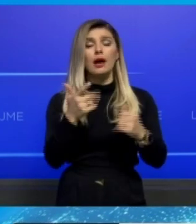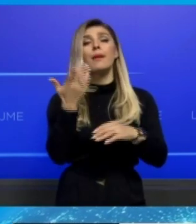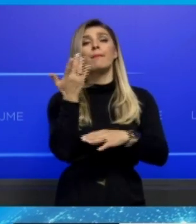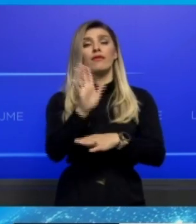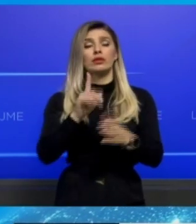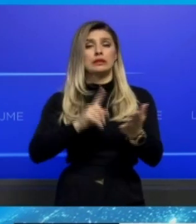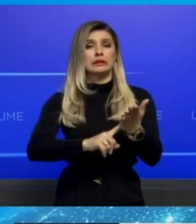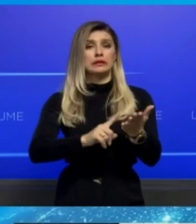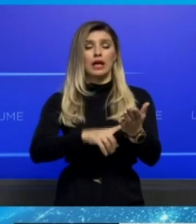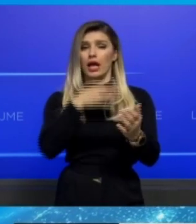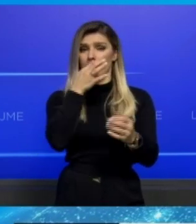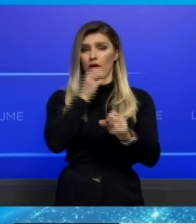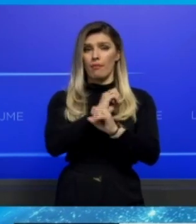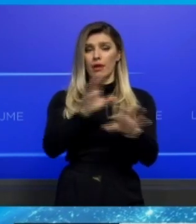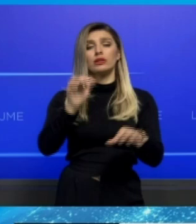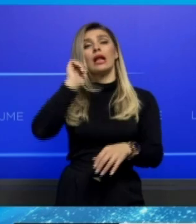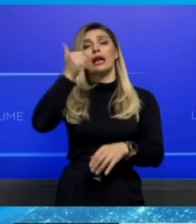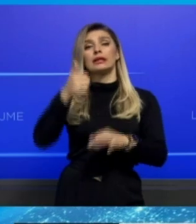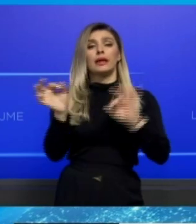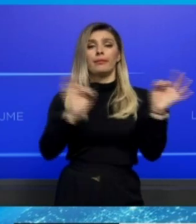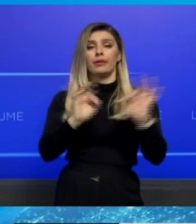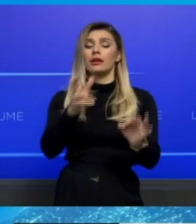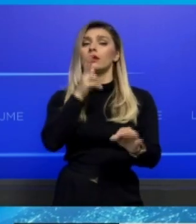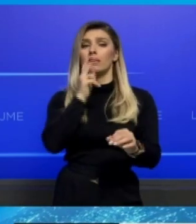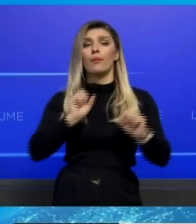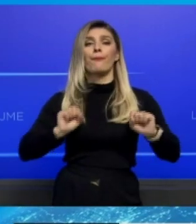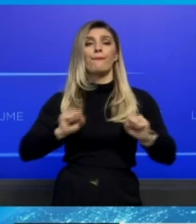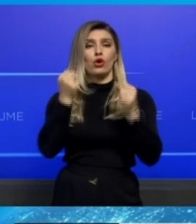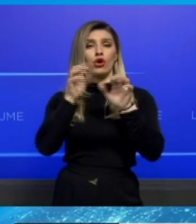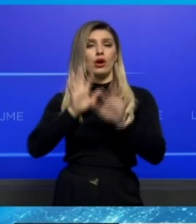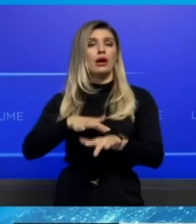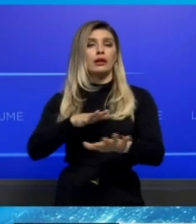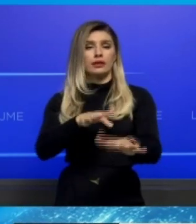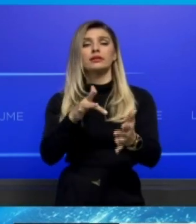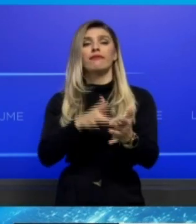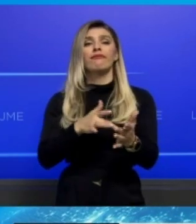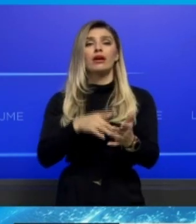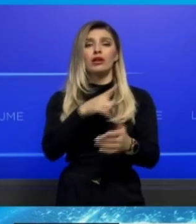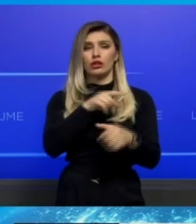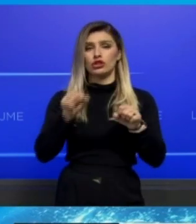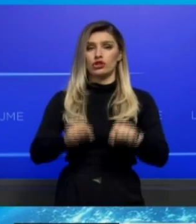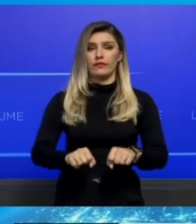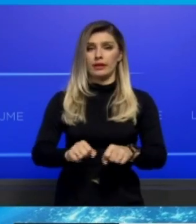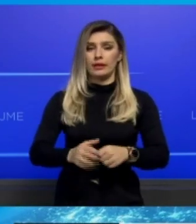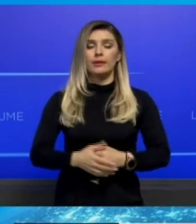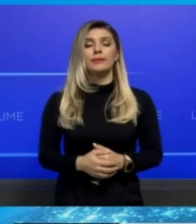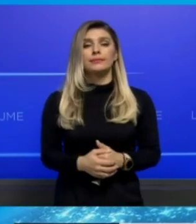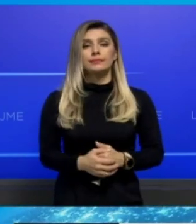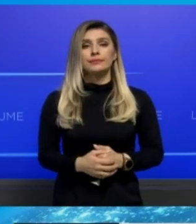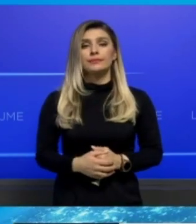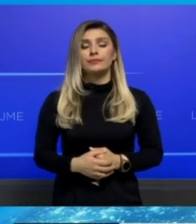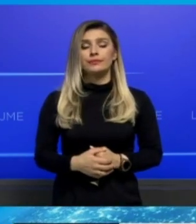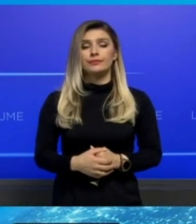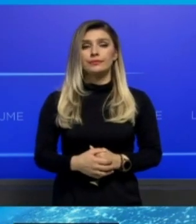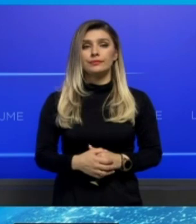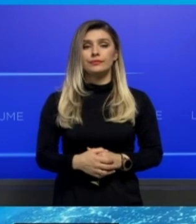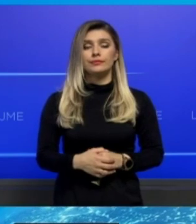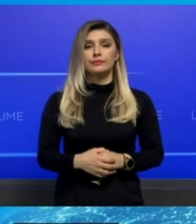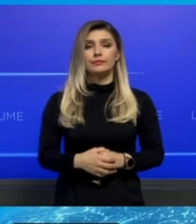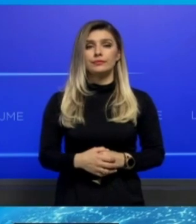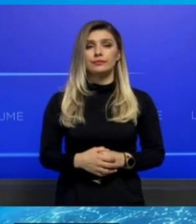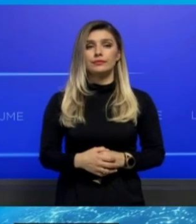të ferronikelit për nesër kanë paralajmëruar proteste të cilat do të mbahet para objektit të qeverisë.